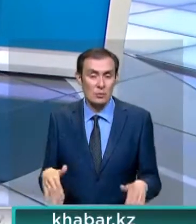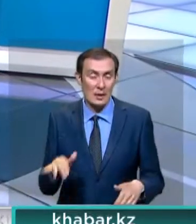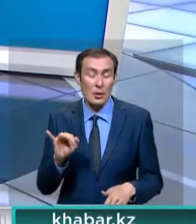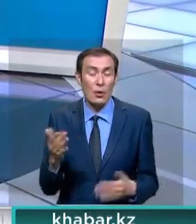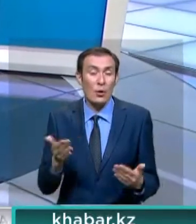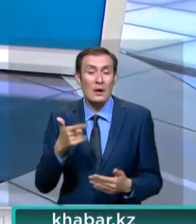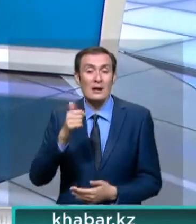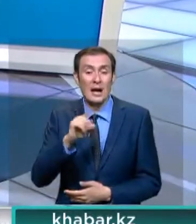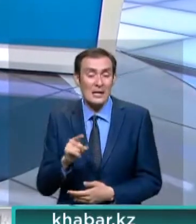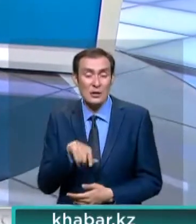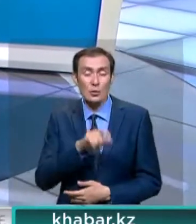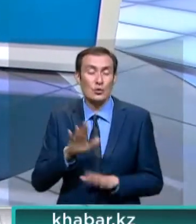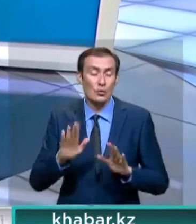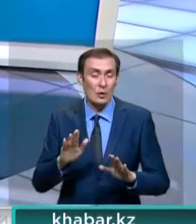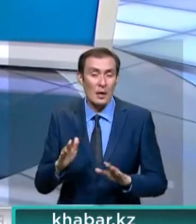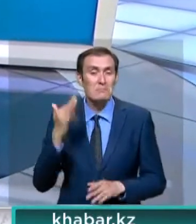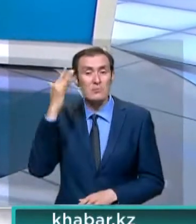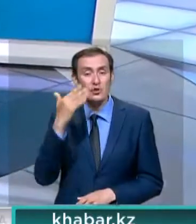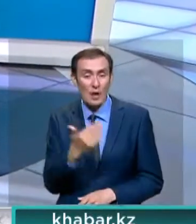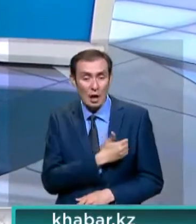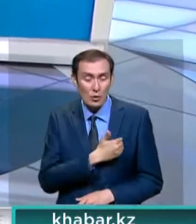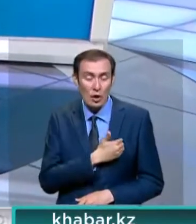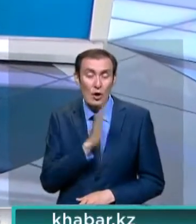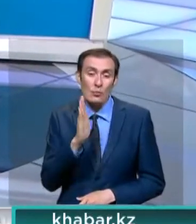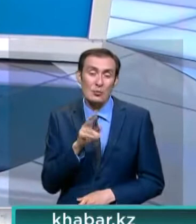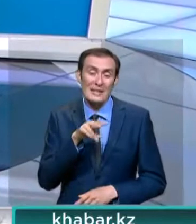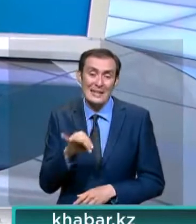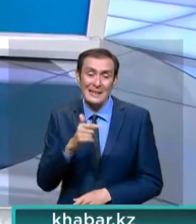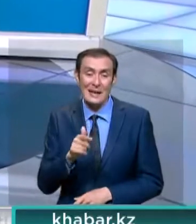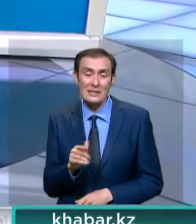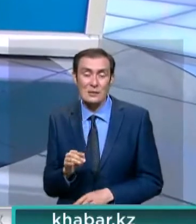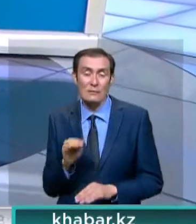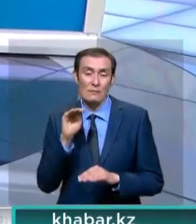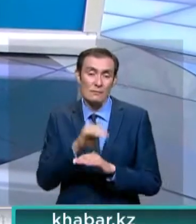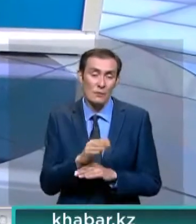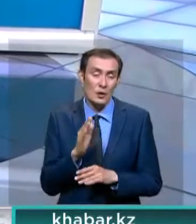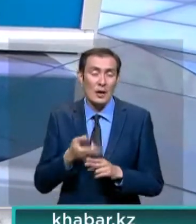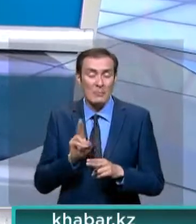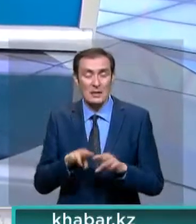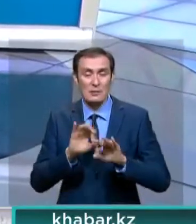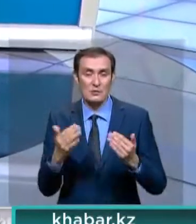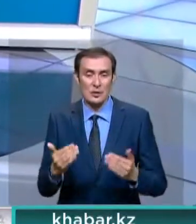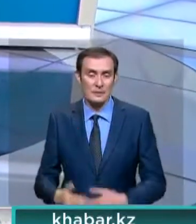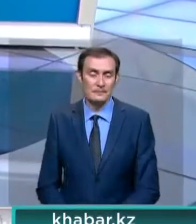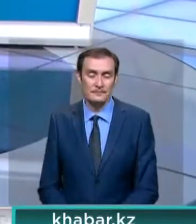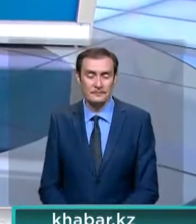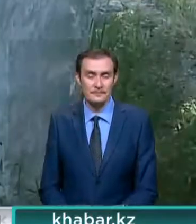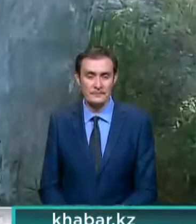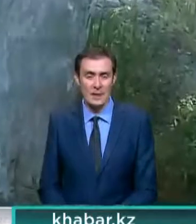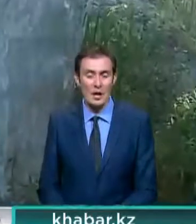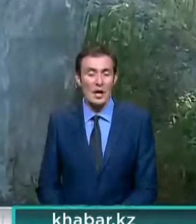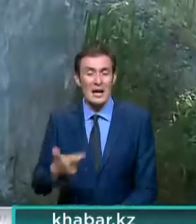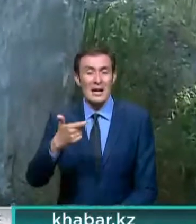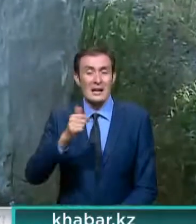о голубом топливе людям приходится лишь мечтать. Проведут ли в село природный газ, расскажет Анастасия Сулейманова.